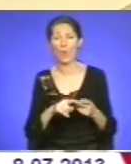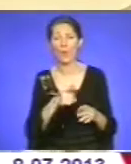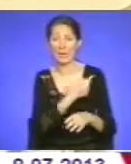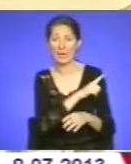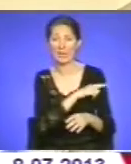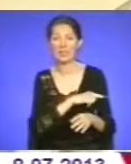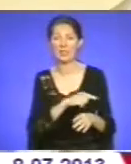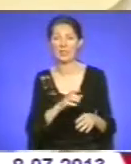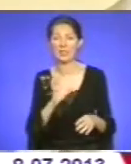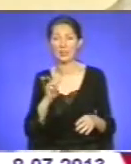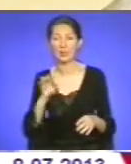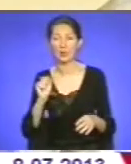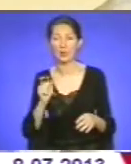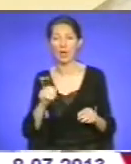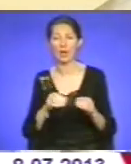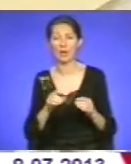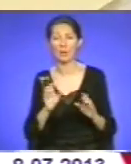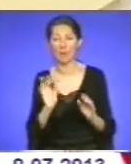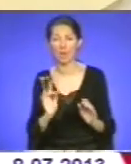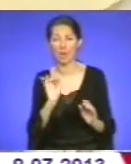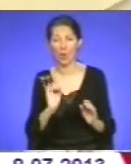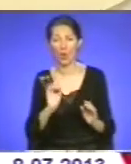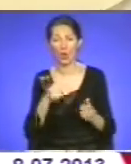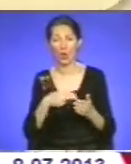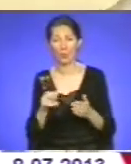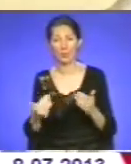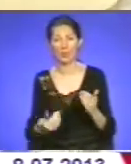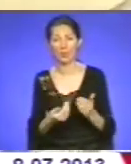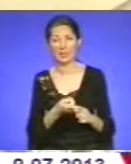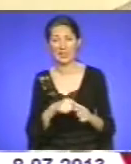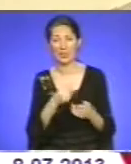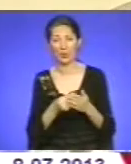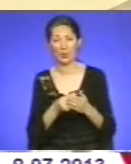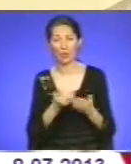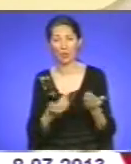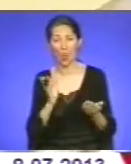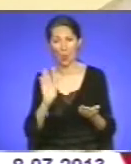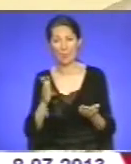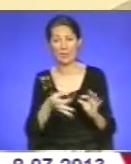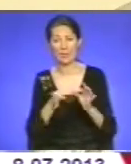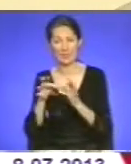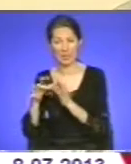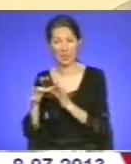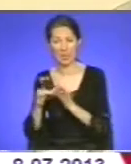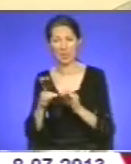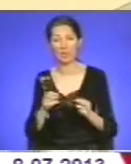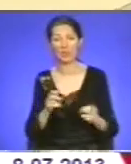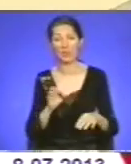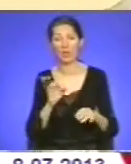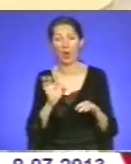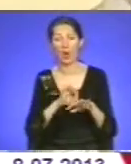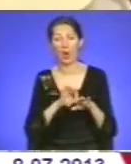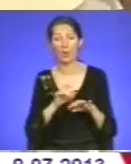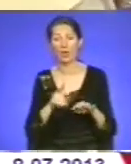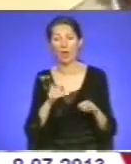установка. Це кош придбана нова за ці кошти. Значить, якщо будуть якісь складніші діагнози, чи потребує пацієнт хірургічної допомоги чи